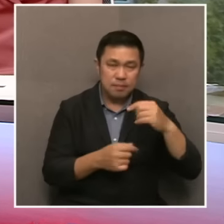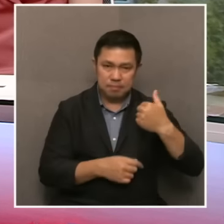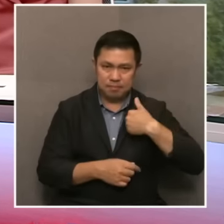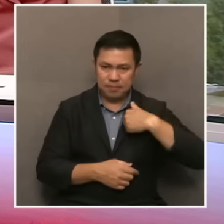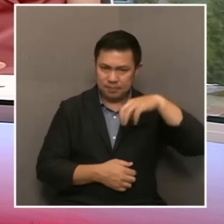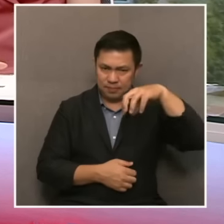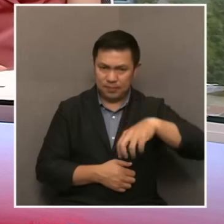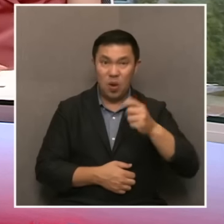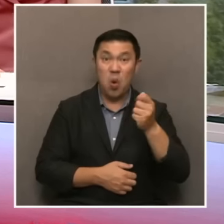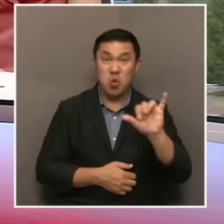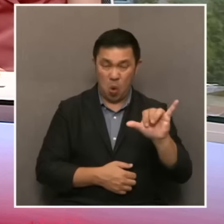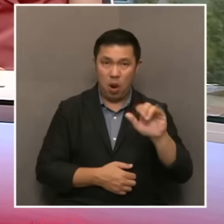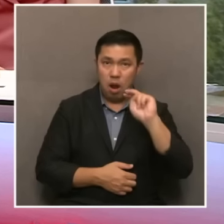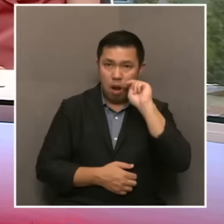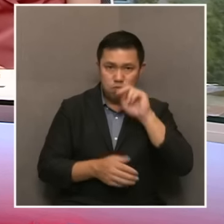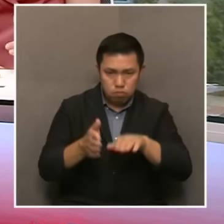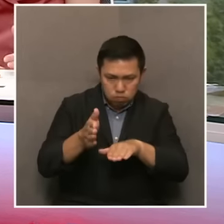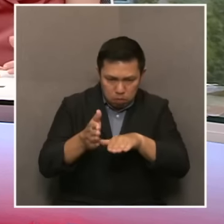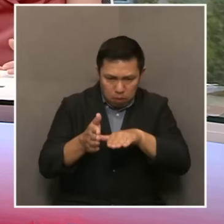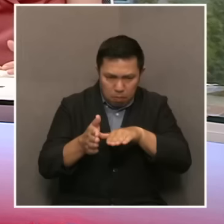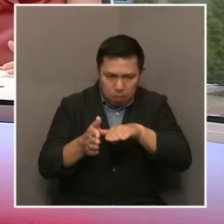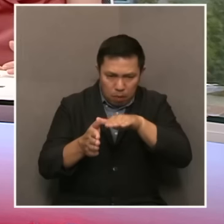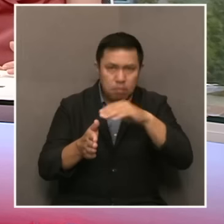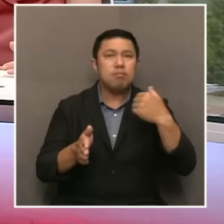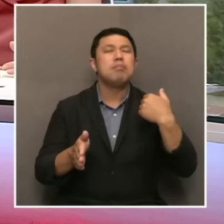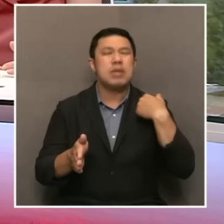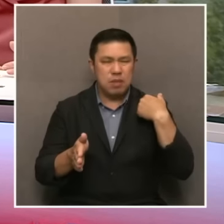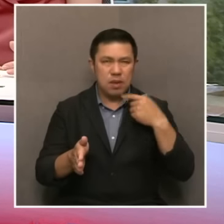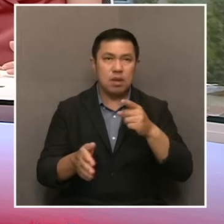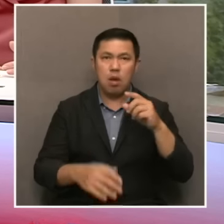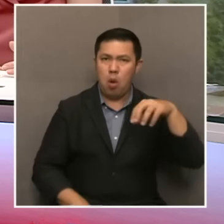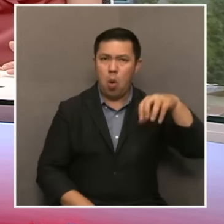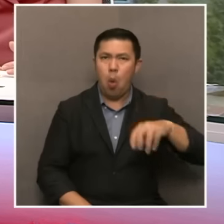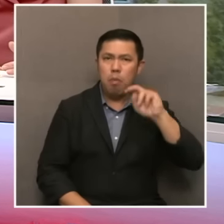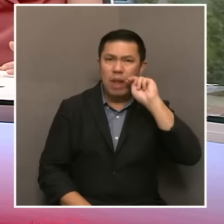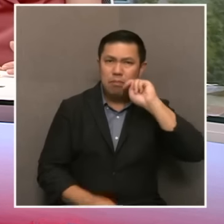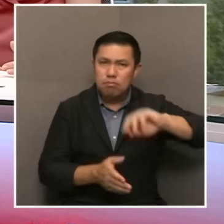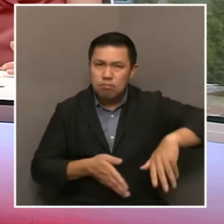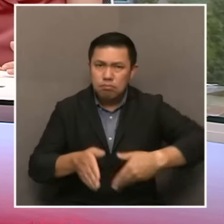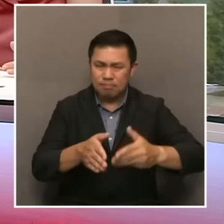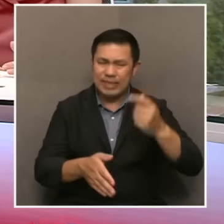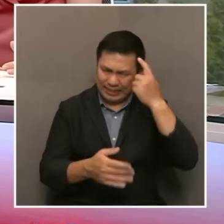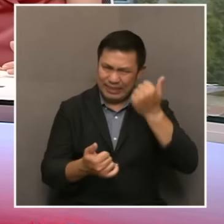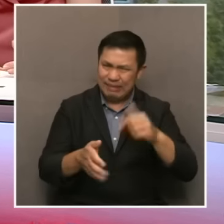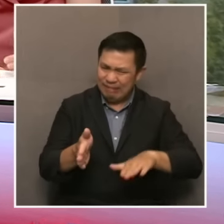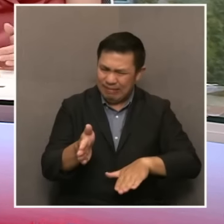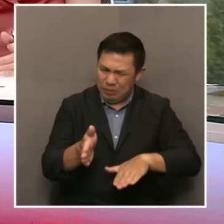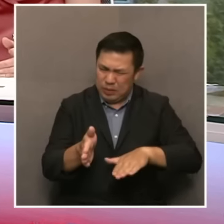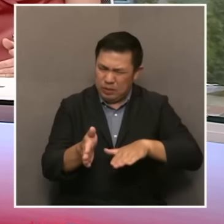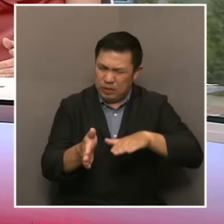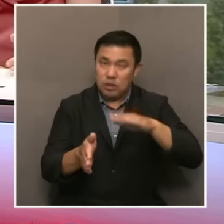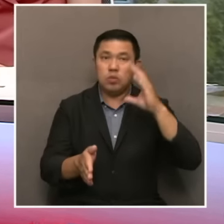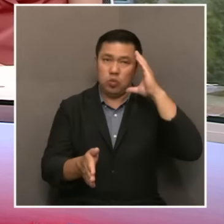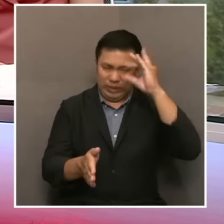พระนครศรีอยุทยานั้นระดับน้ำก็เพิ่มขึ้นอย่างต่อเนื่องนะคะซึ่งทางกรมชมประธานก็คาดการณ์ว่าจะเพิ่มสูงขึ้นแบบนี้ไปจนถึงวัน